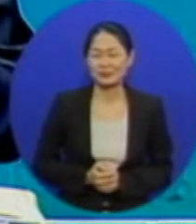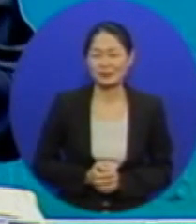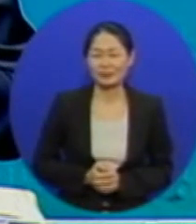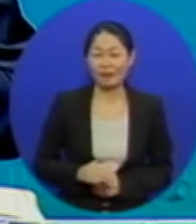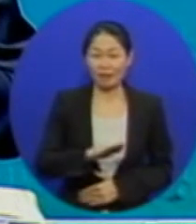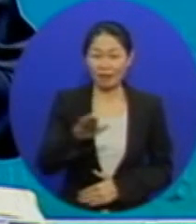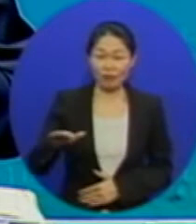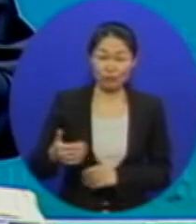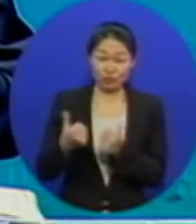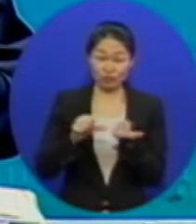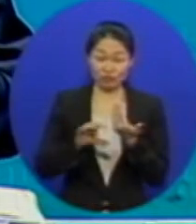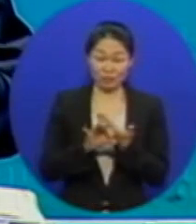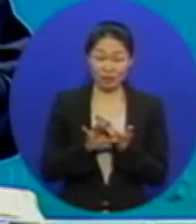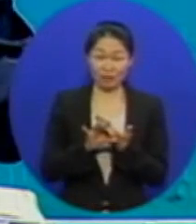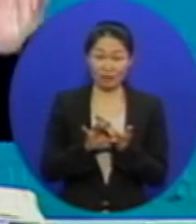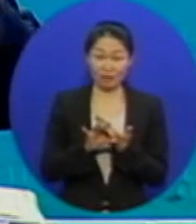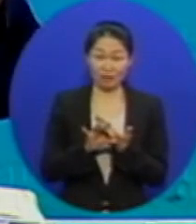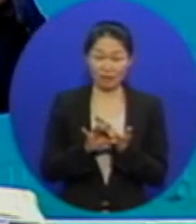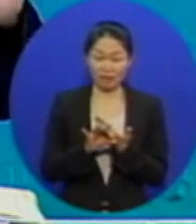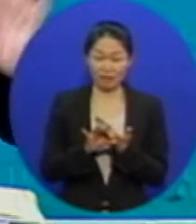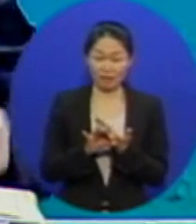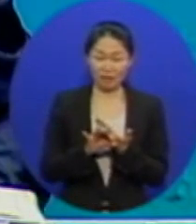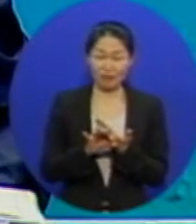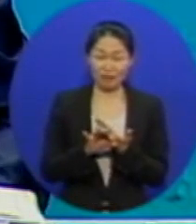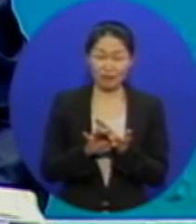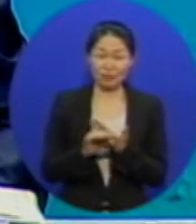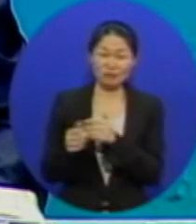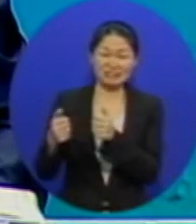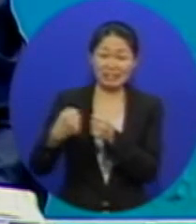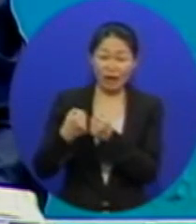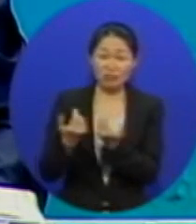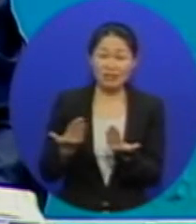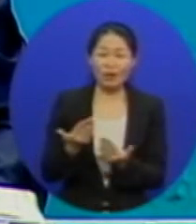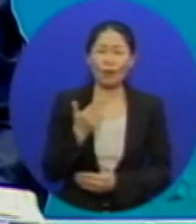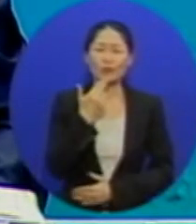여러분이 죽으면 싸울 일도 없어요